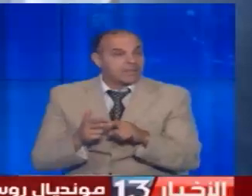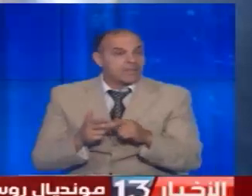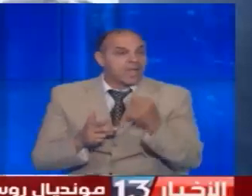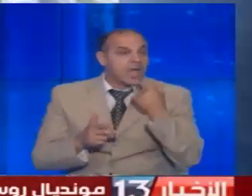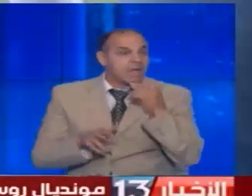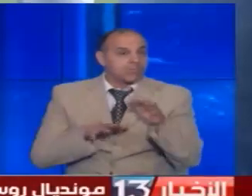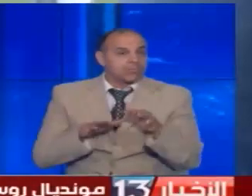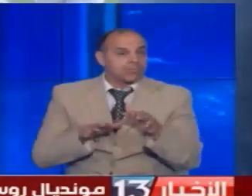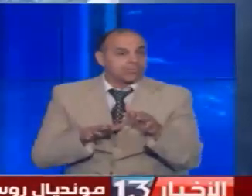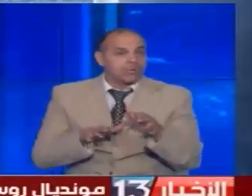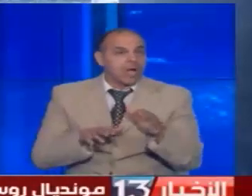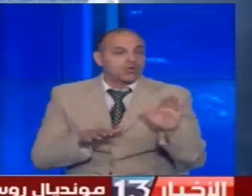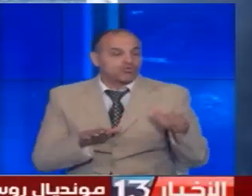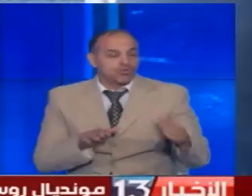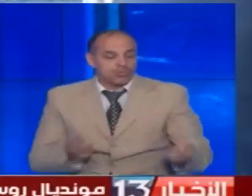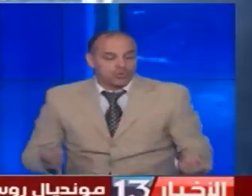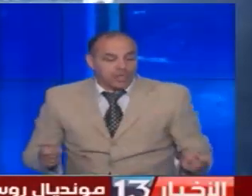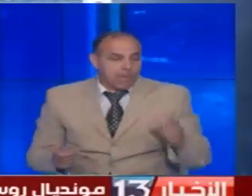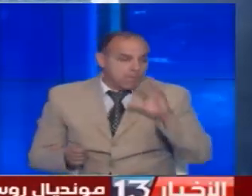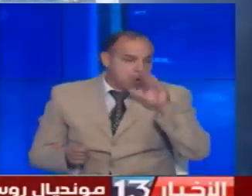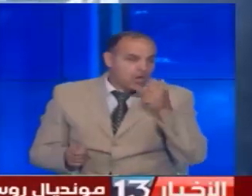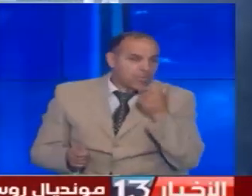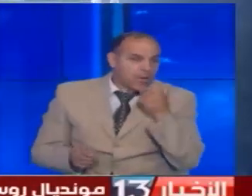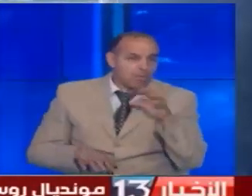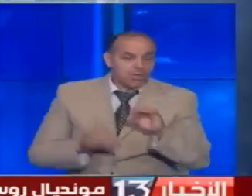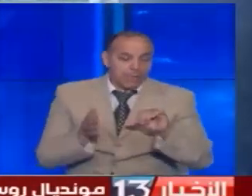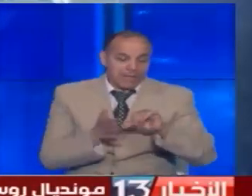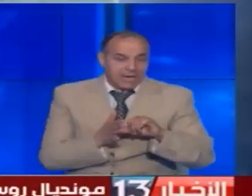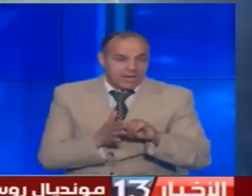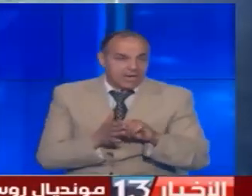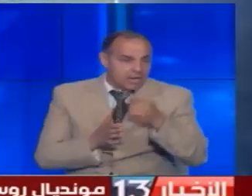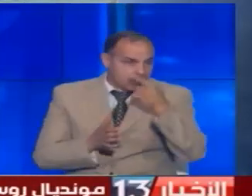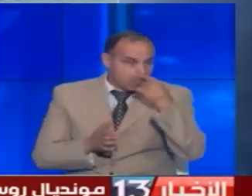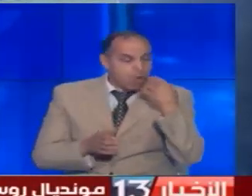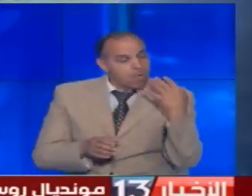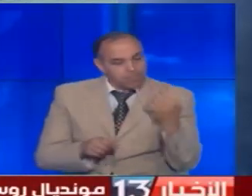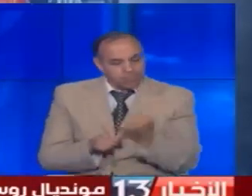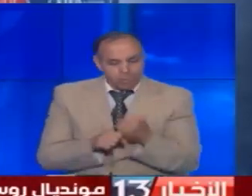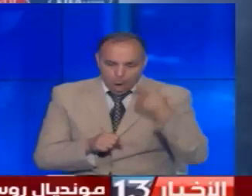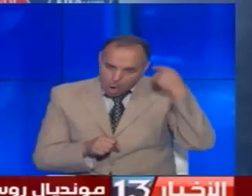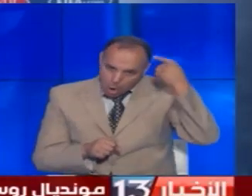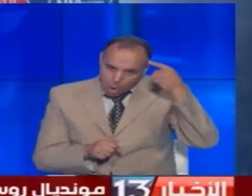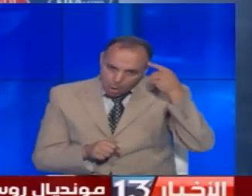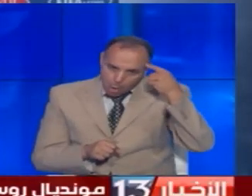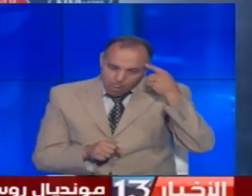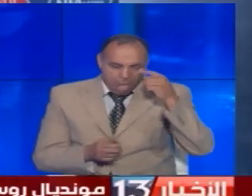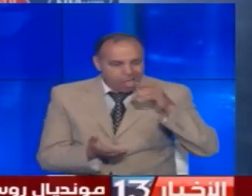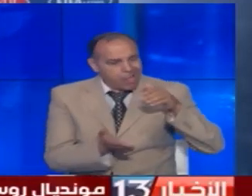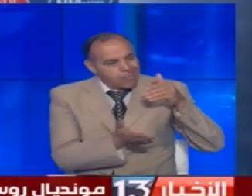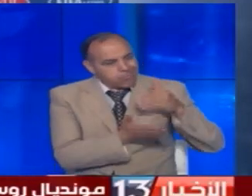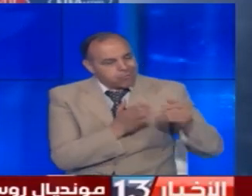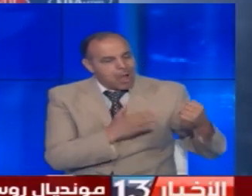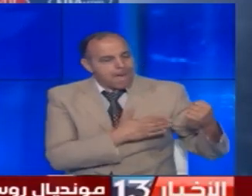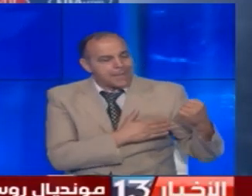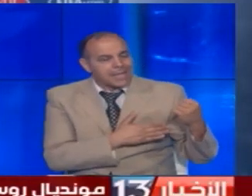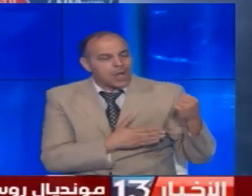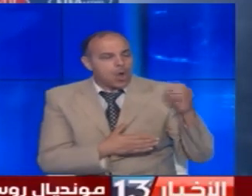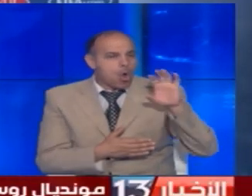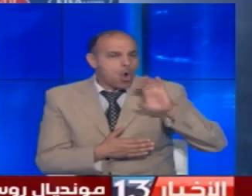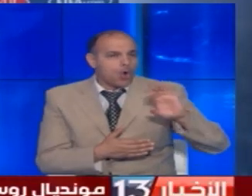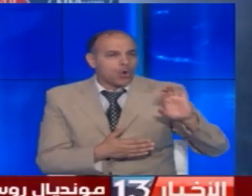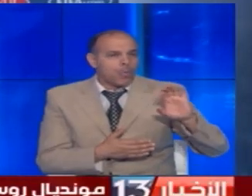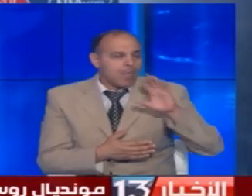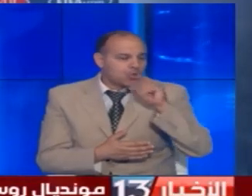يسعى كارلوس كيراش المدرب البرتغالي لمنتخب إيران لتحقيق الحلم والإطاحة ببطل أوروبا،